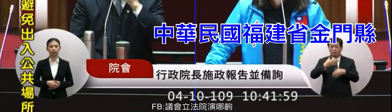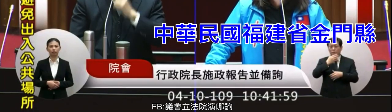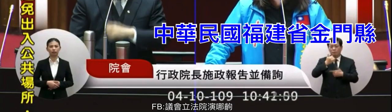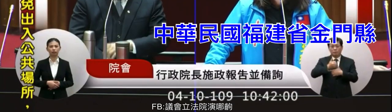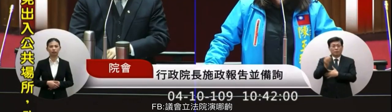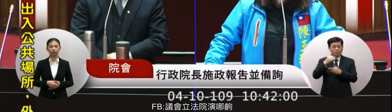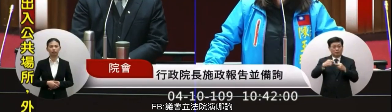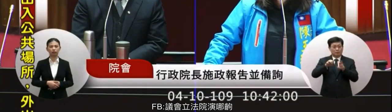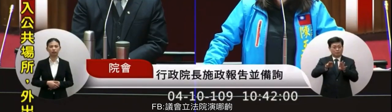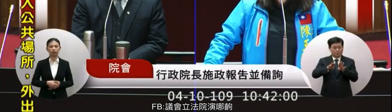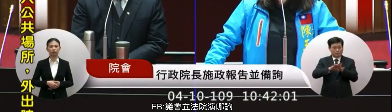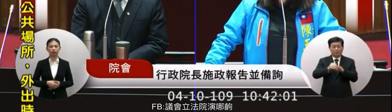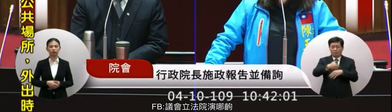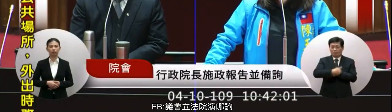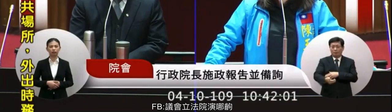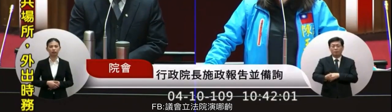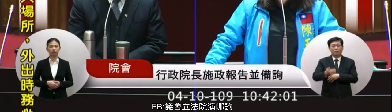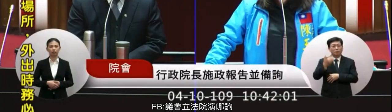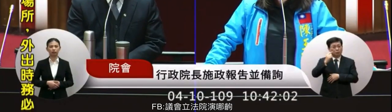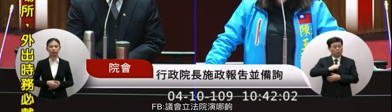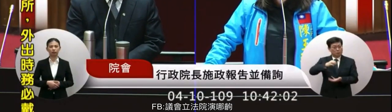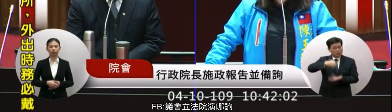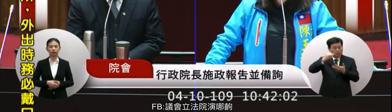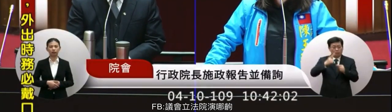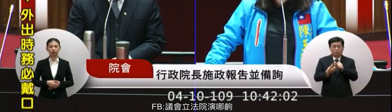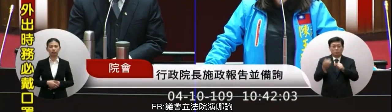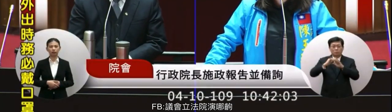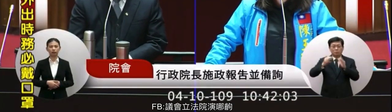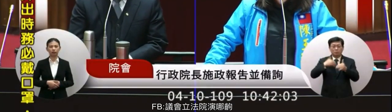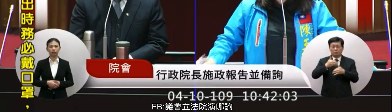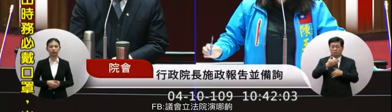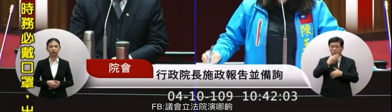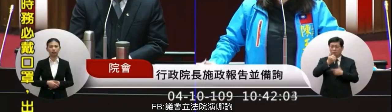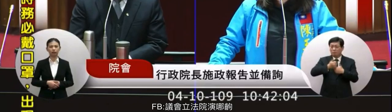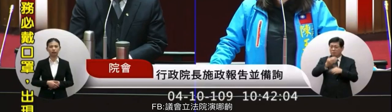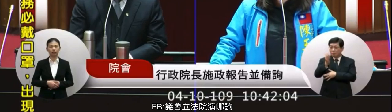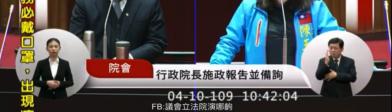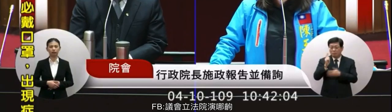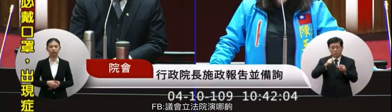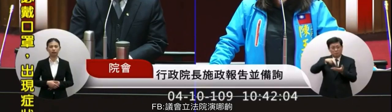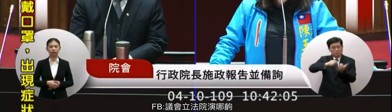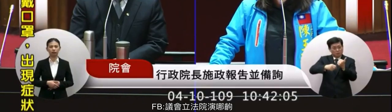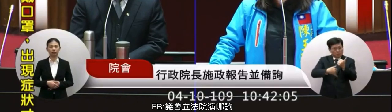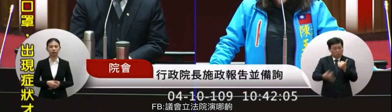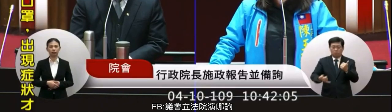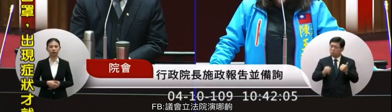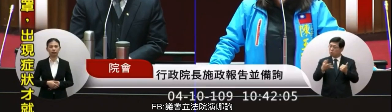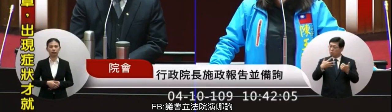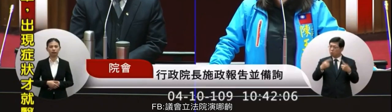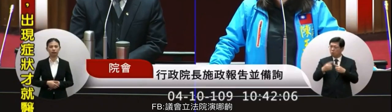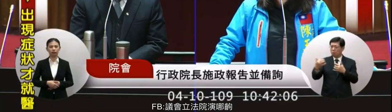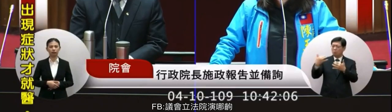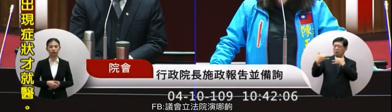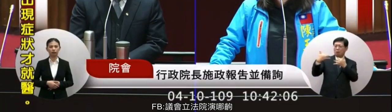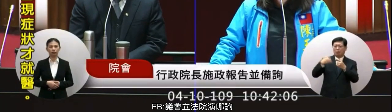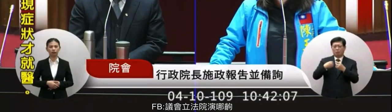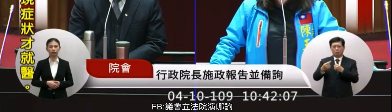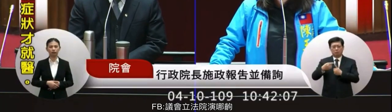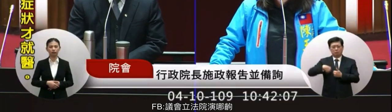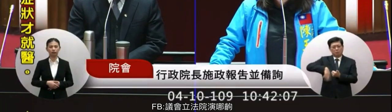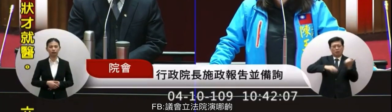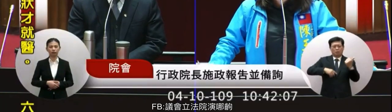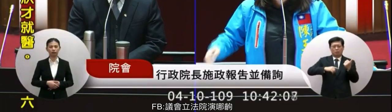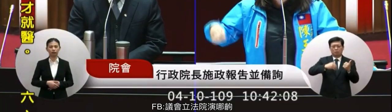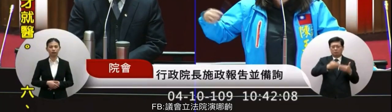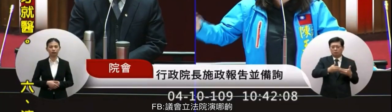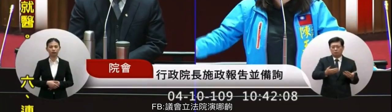省金门县。那我就觉得，当我说我是中华民国福建省的立法委员，那为什么这么多人说你要滚回中国去，我